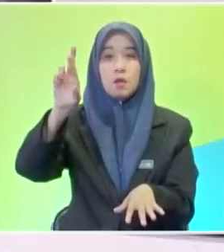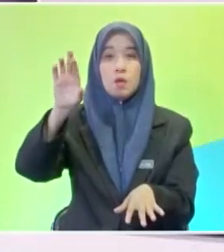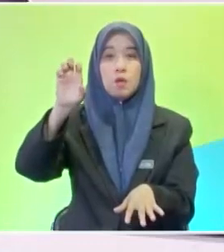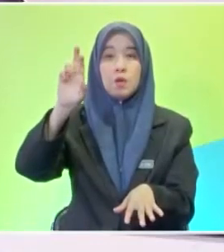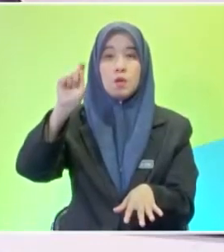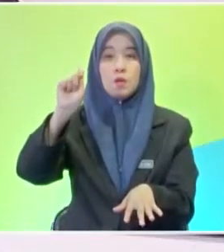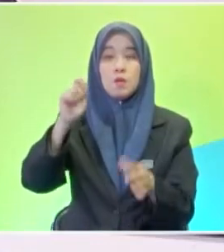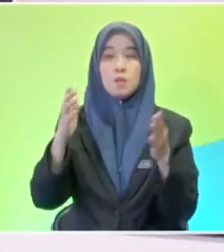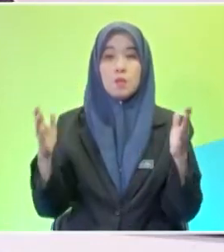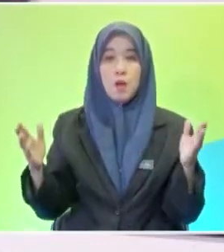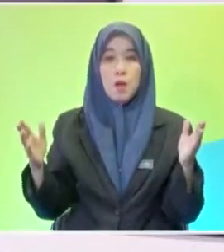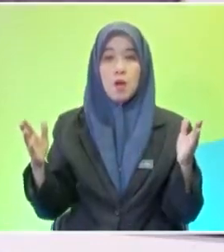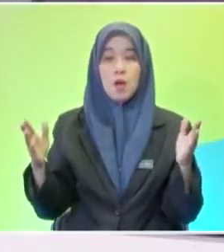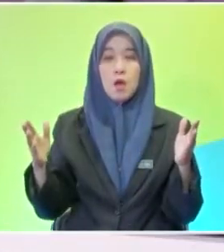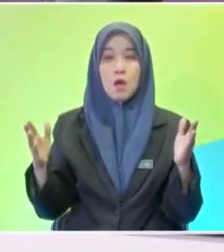Oke